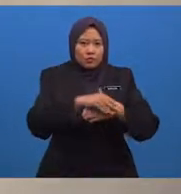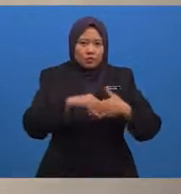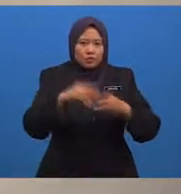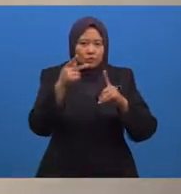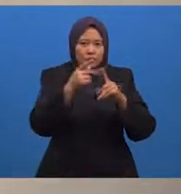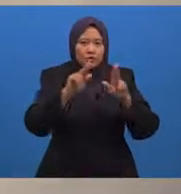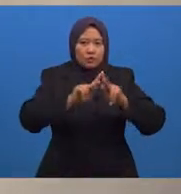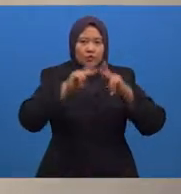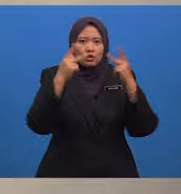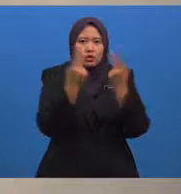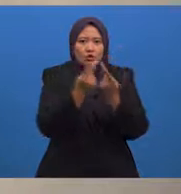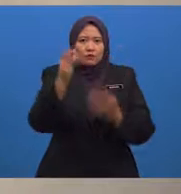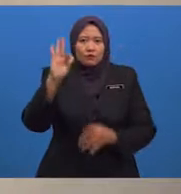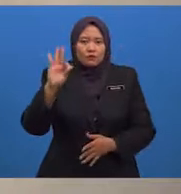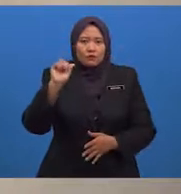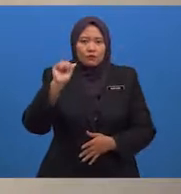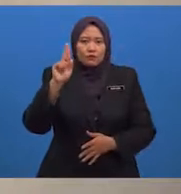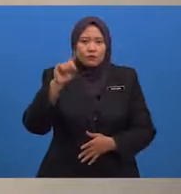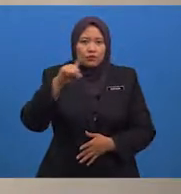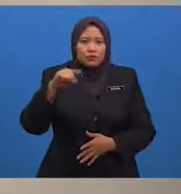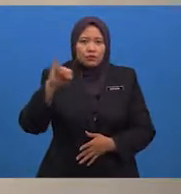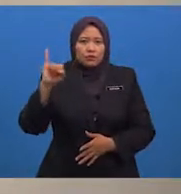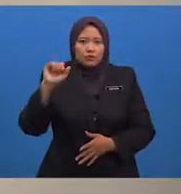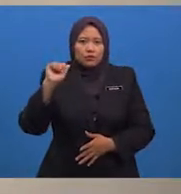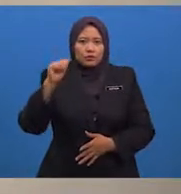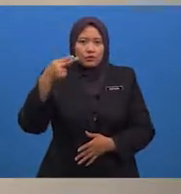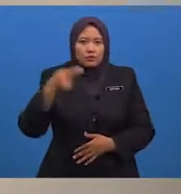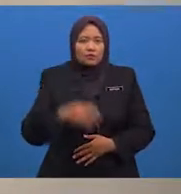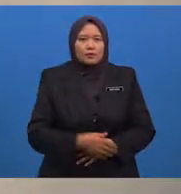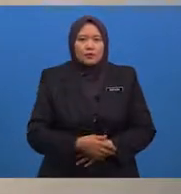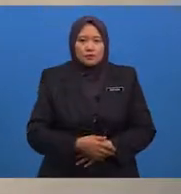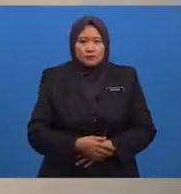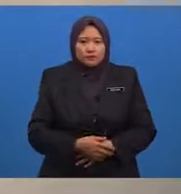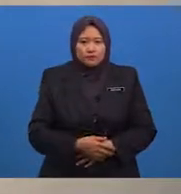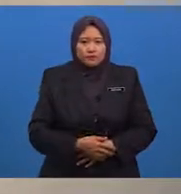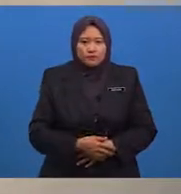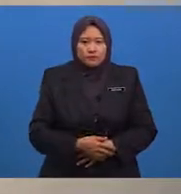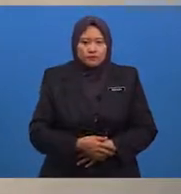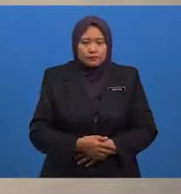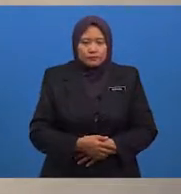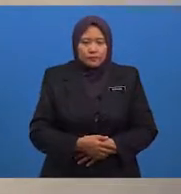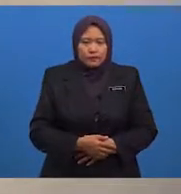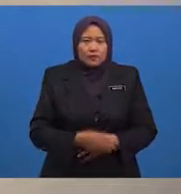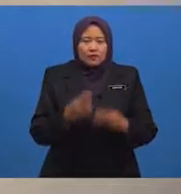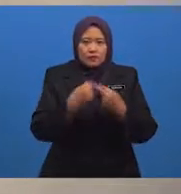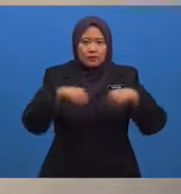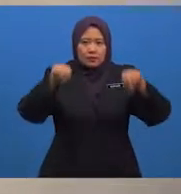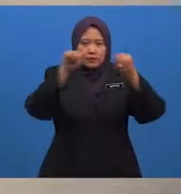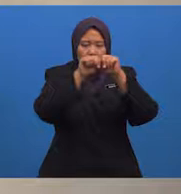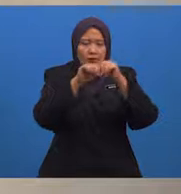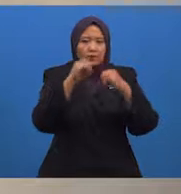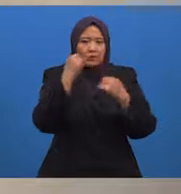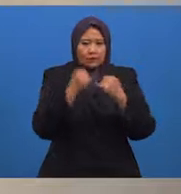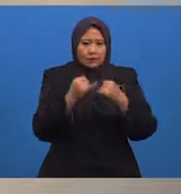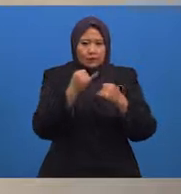penghargaan atas jasa suami Fauziah, iaitu Sarjan Akbar. Nilai yang terakhir dalam